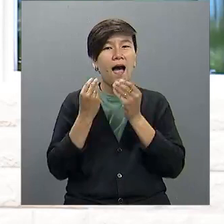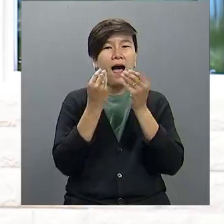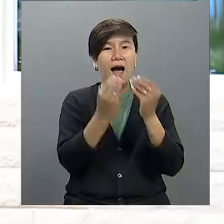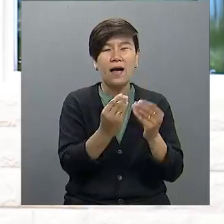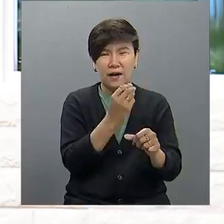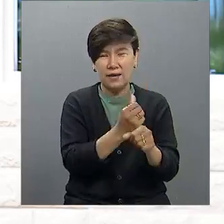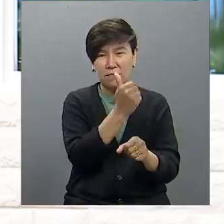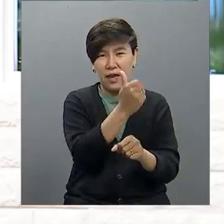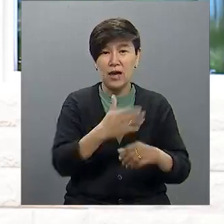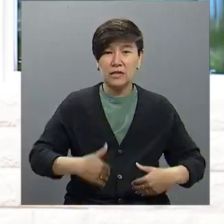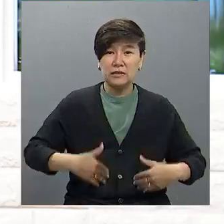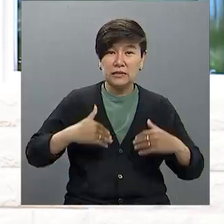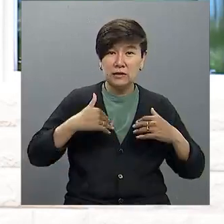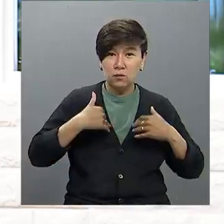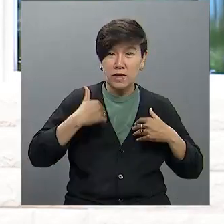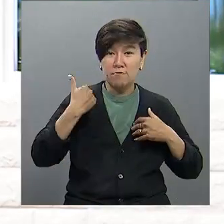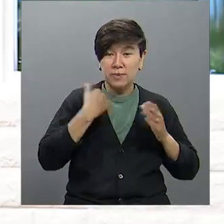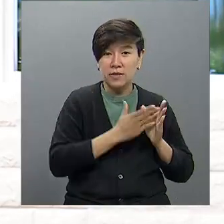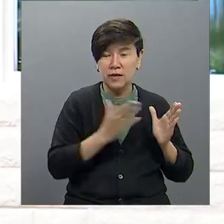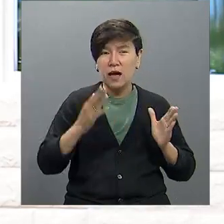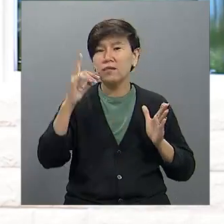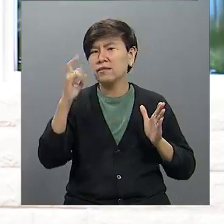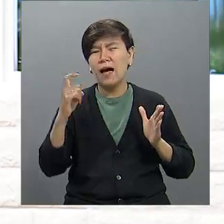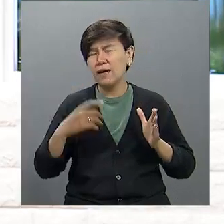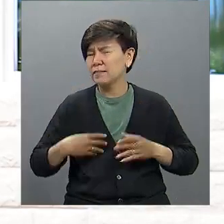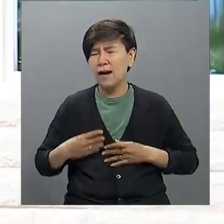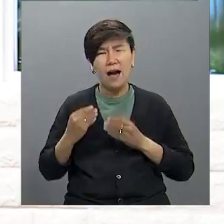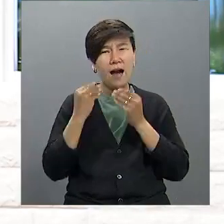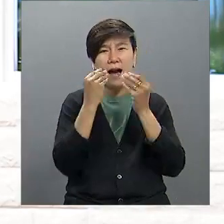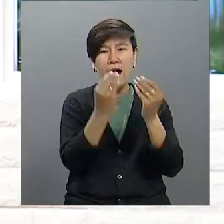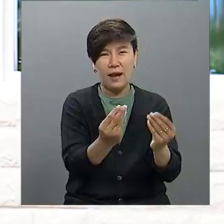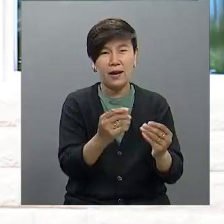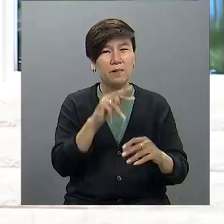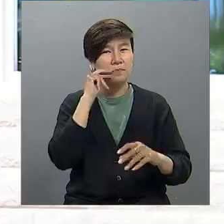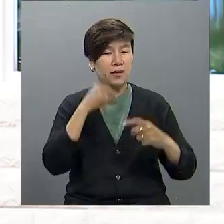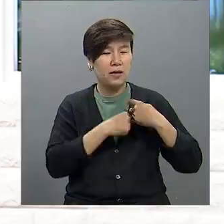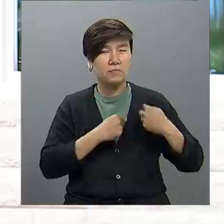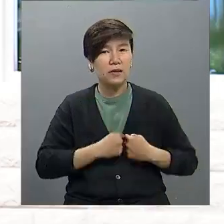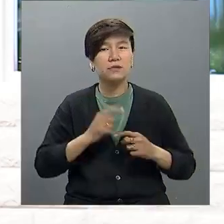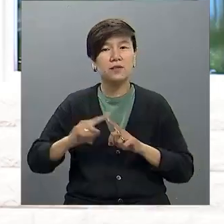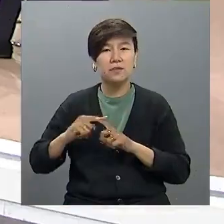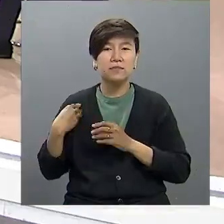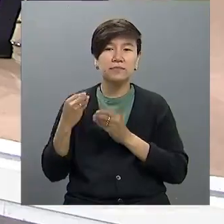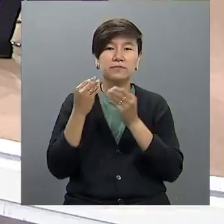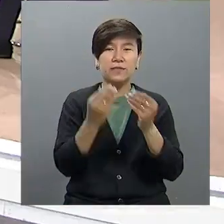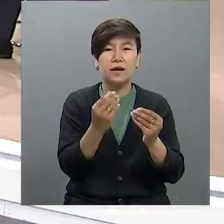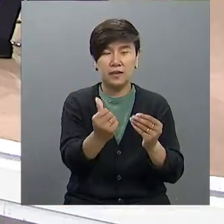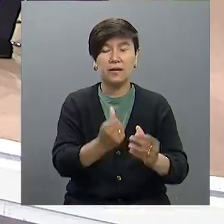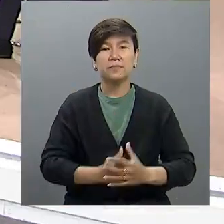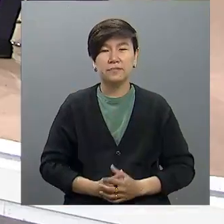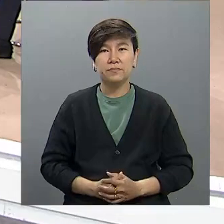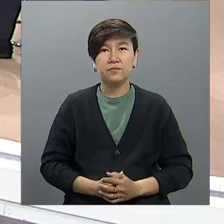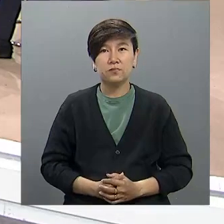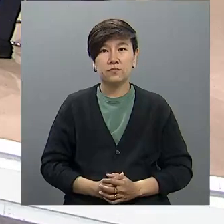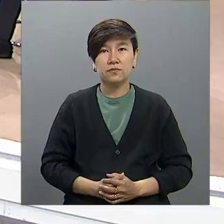ะอยู่หรือว่าจะไปเราก็สามารถให้ได้ทุกเวลาจริงๆนะคะคุณผู้ชมน้องต๊อบน้องปร่าง ครับก็ต้องขอโมทน